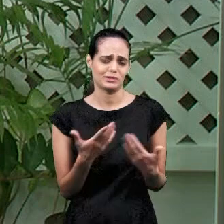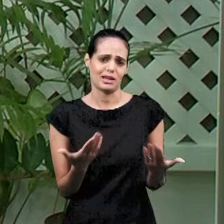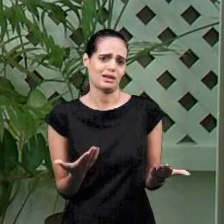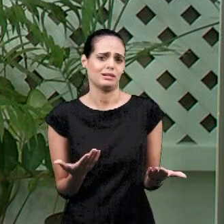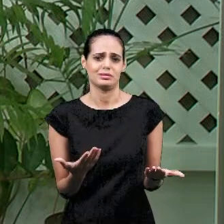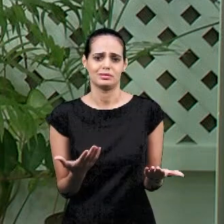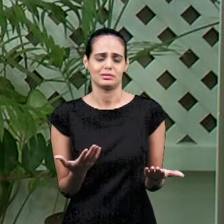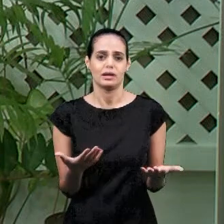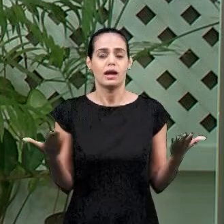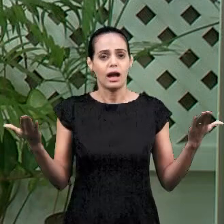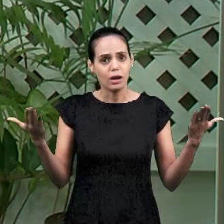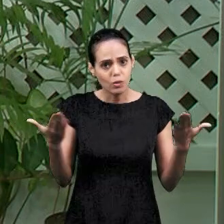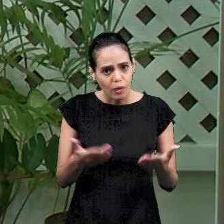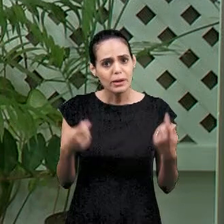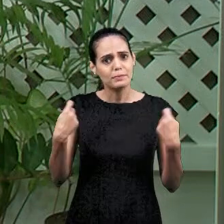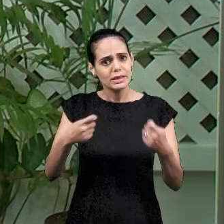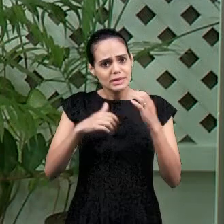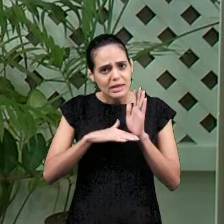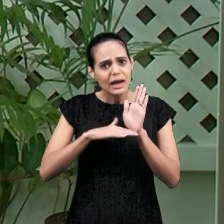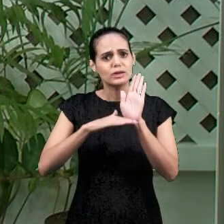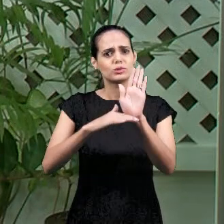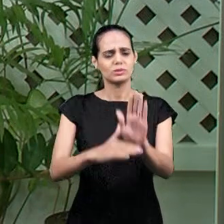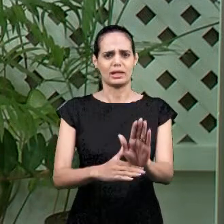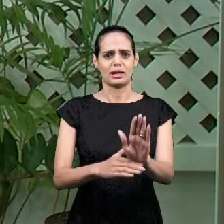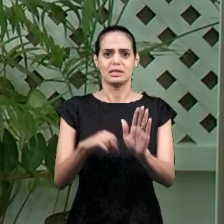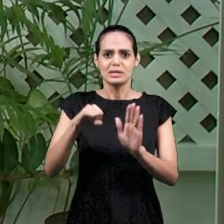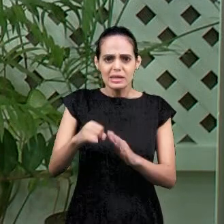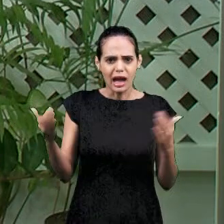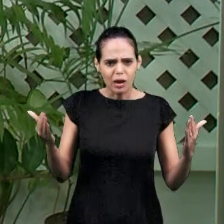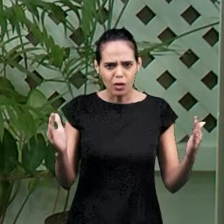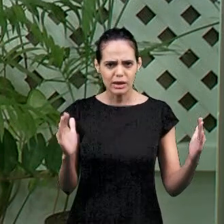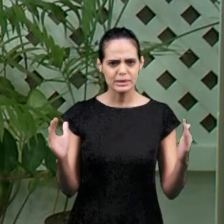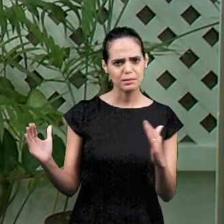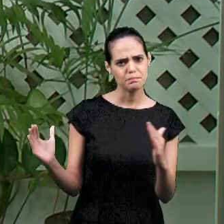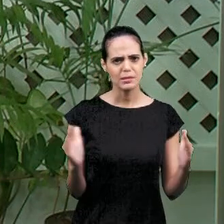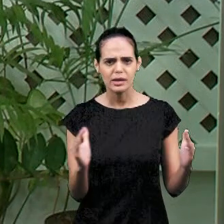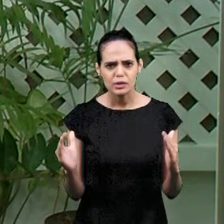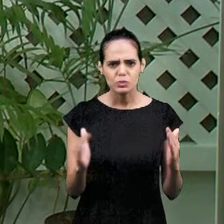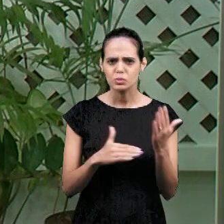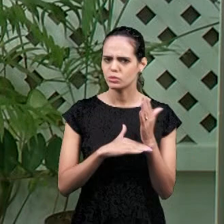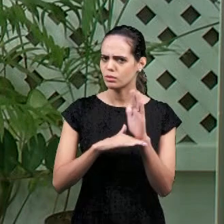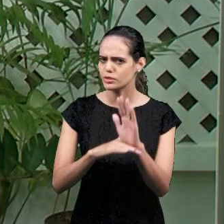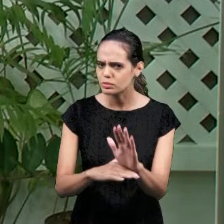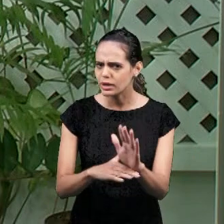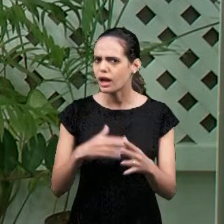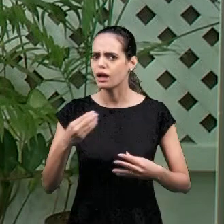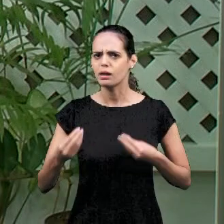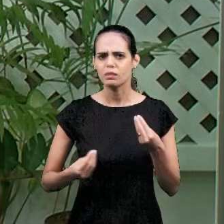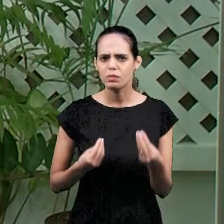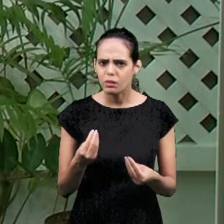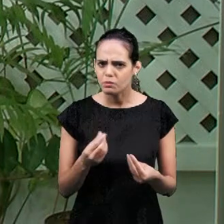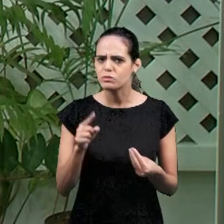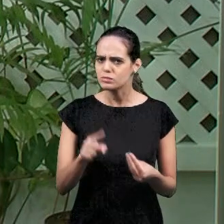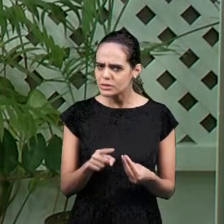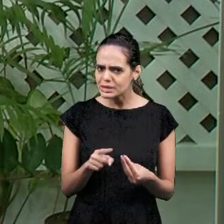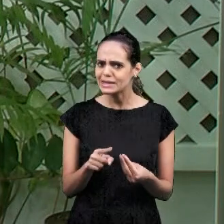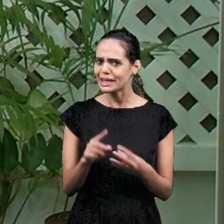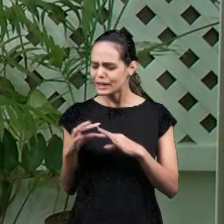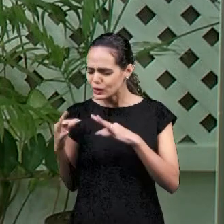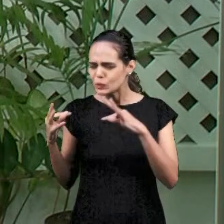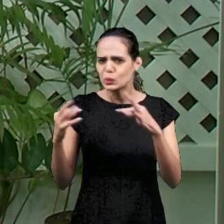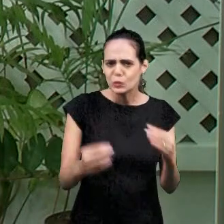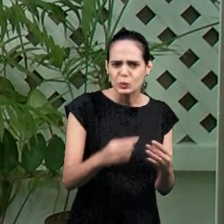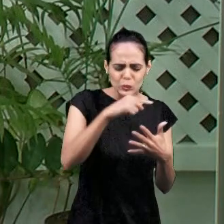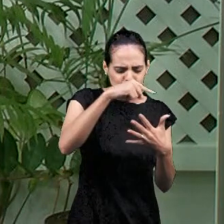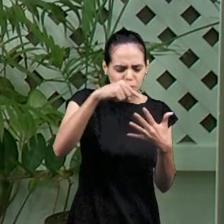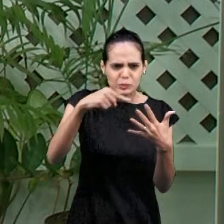des fois la personne n'est pas prête pour cela. Si nous ne faisons pas maintenant, nous n'allons jamais faire rien